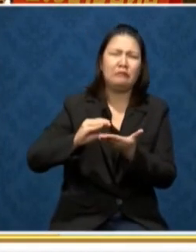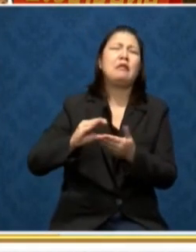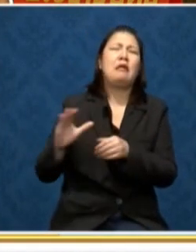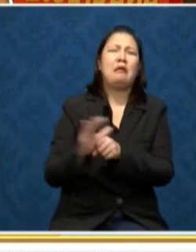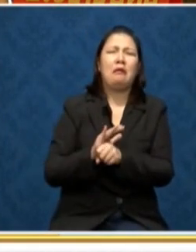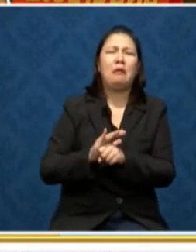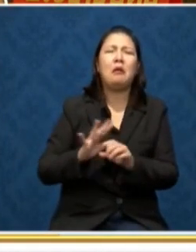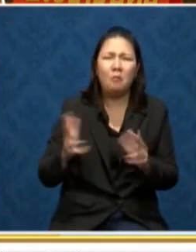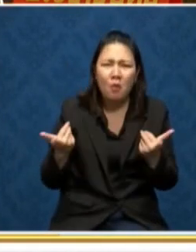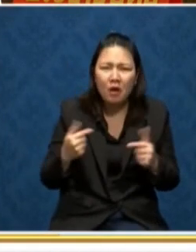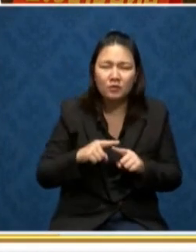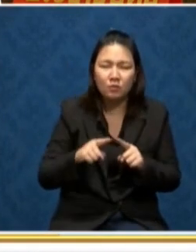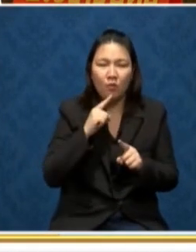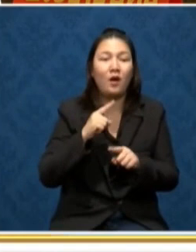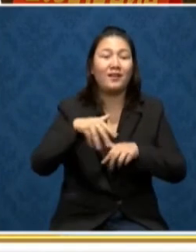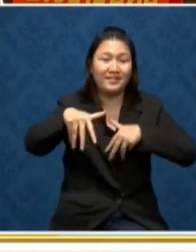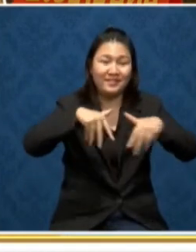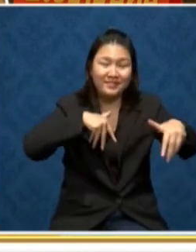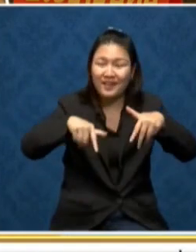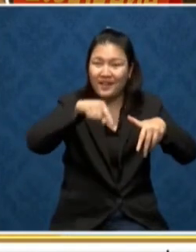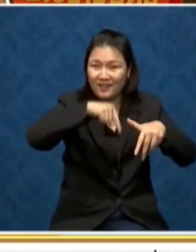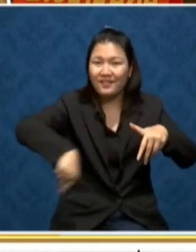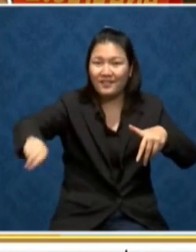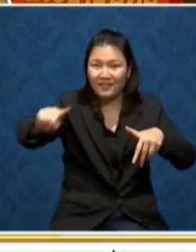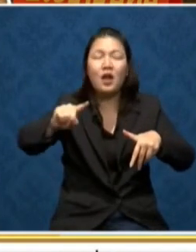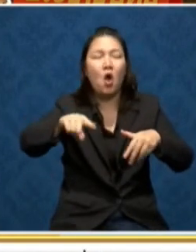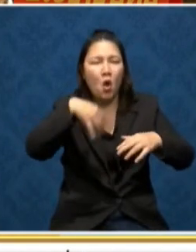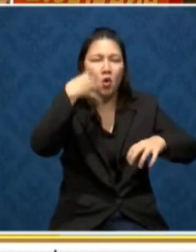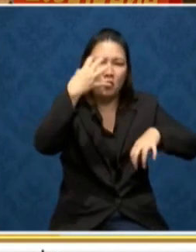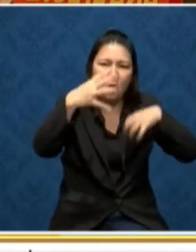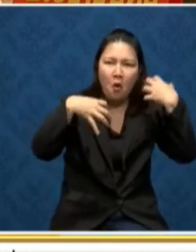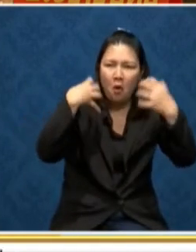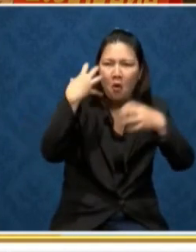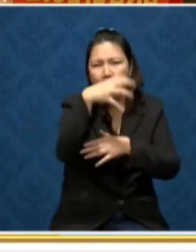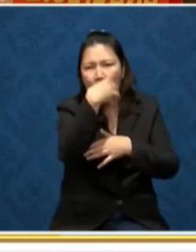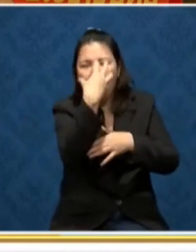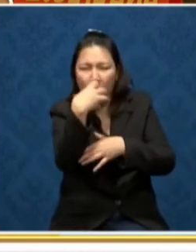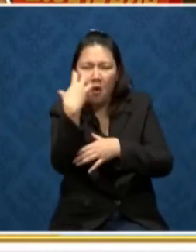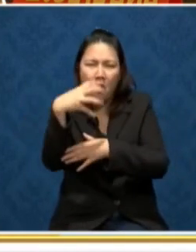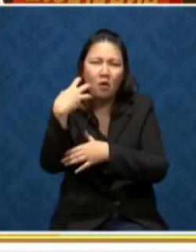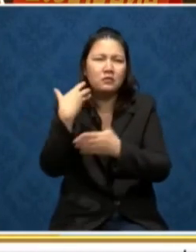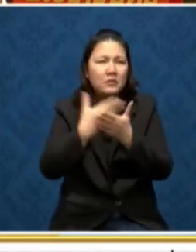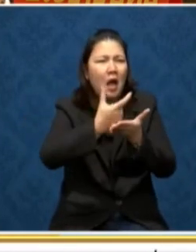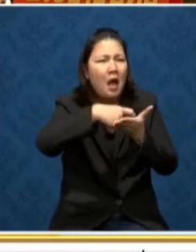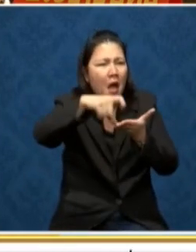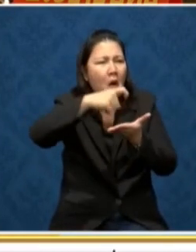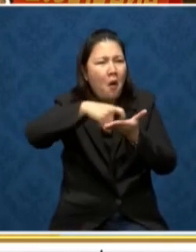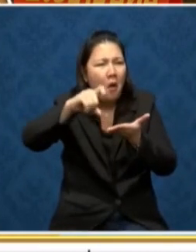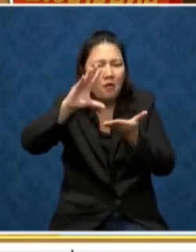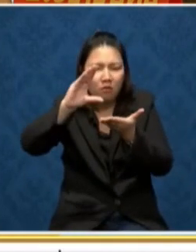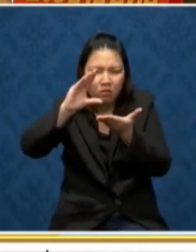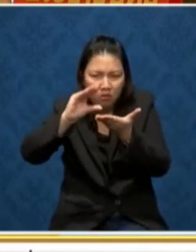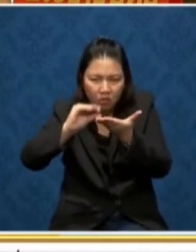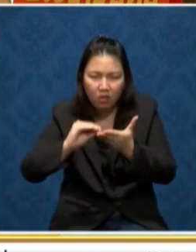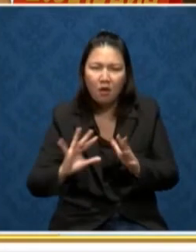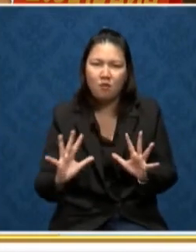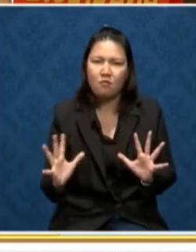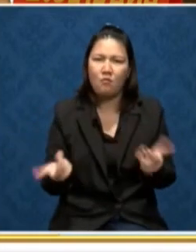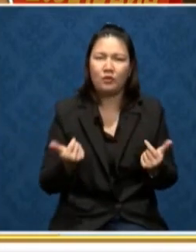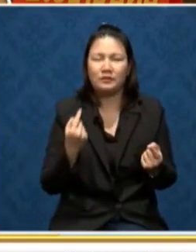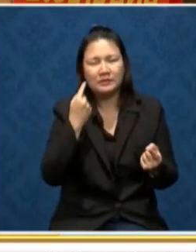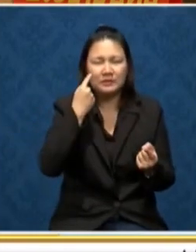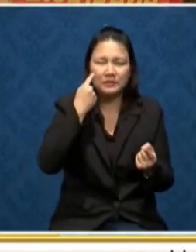และ เมื่อชาบ้านถูกหลอกมากขึ้นจากอาชกรมierenก็ส้ำเติมความอยากจนเขาไปอีกการคุยเรองกฎหมายนี้